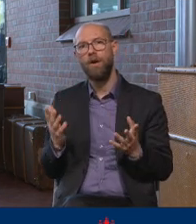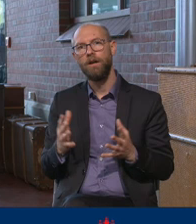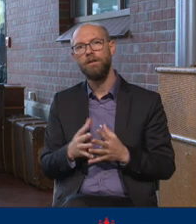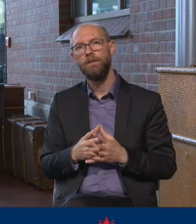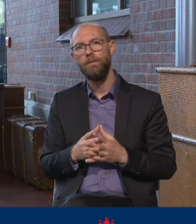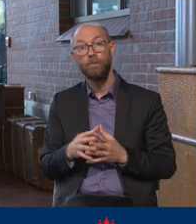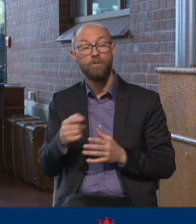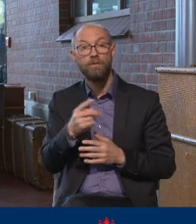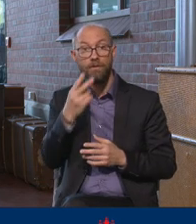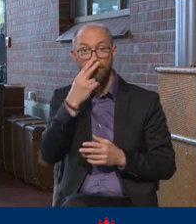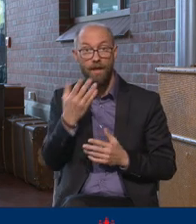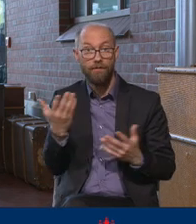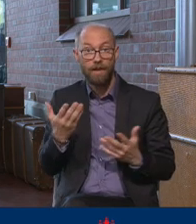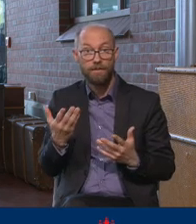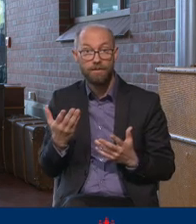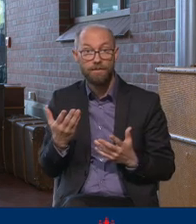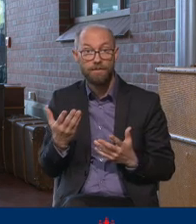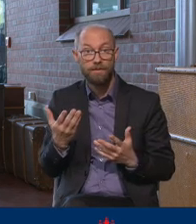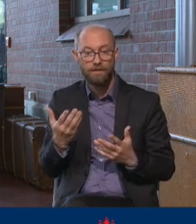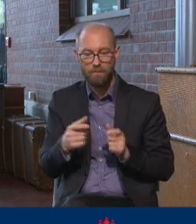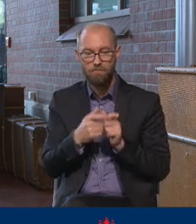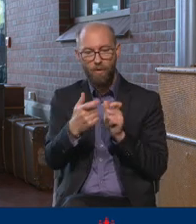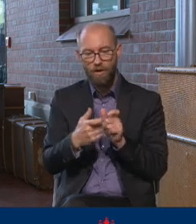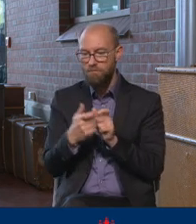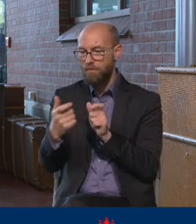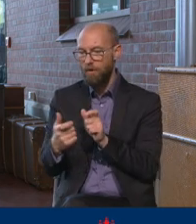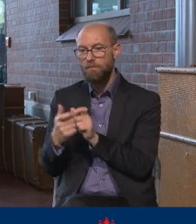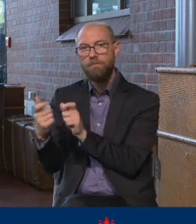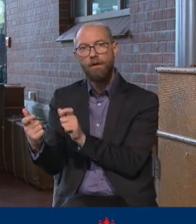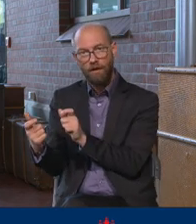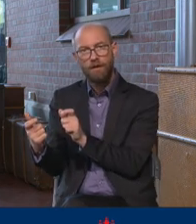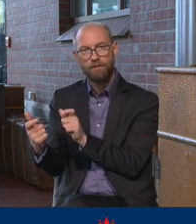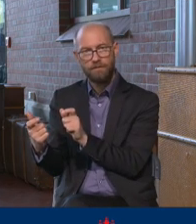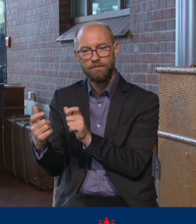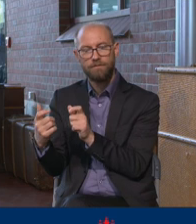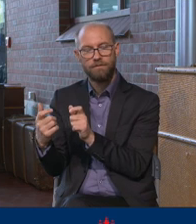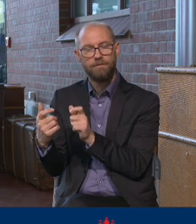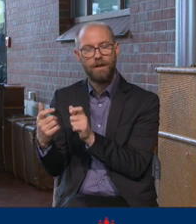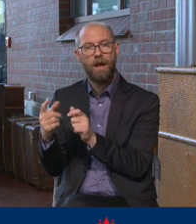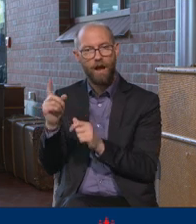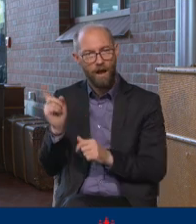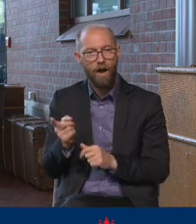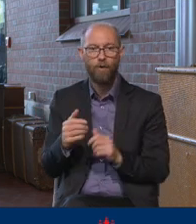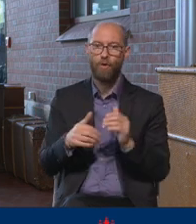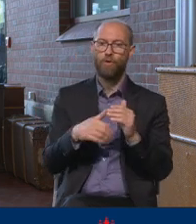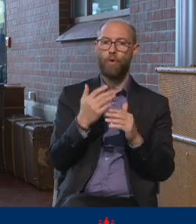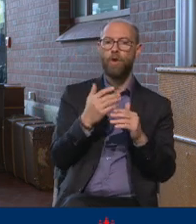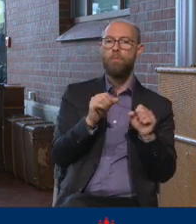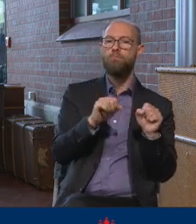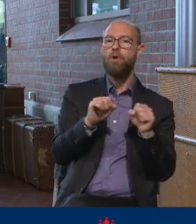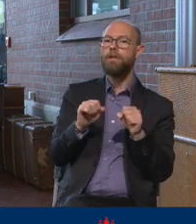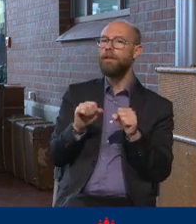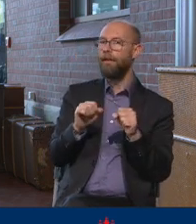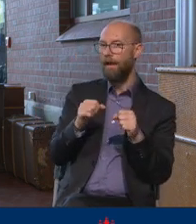dass neben den brücken die in diesem zusammenhang entstehen natürlich auch neue potenziale